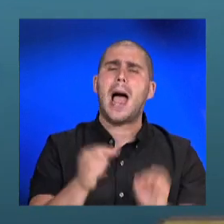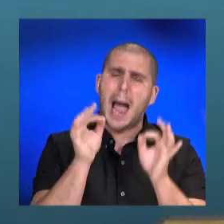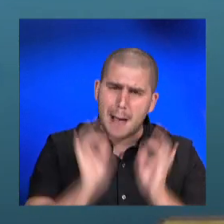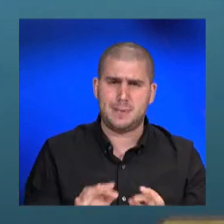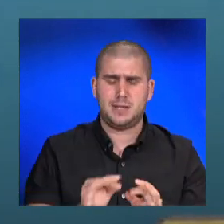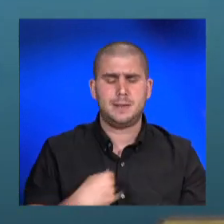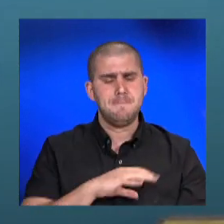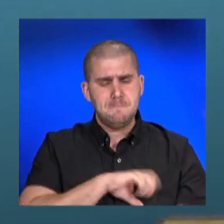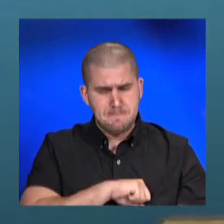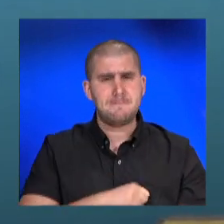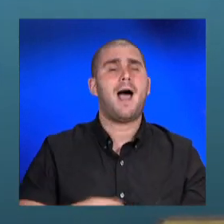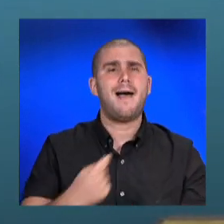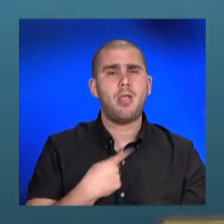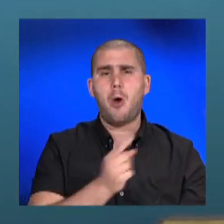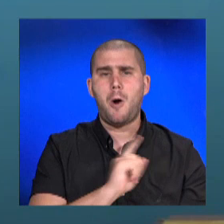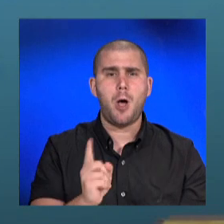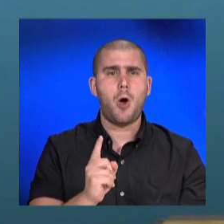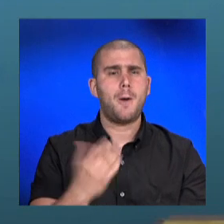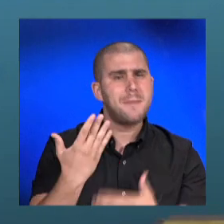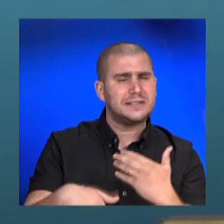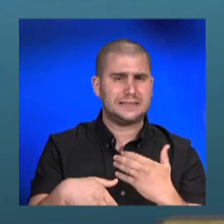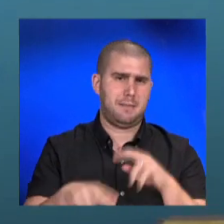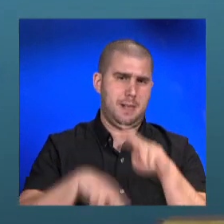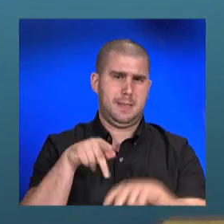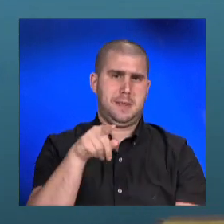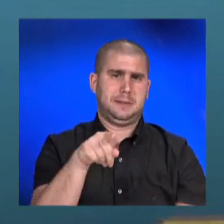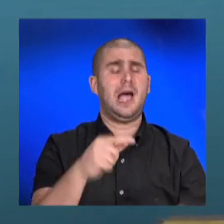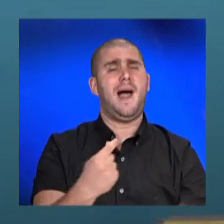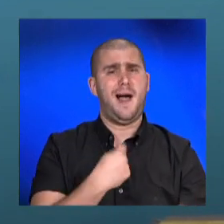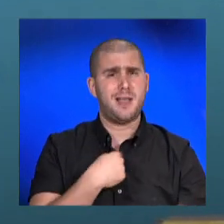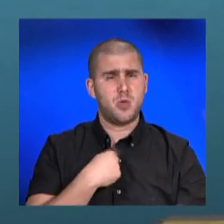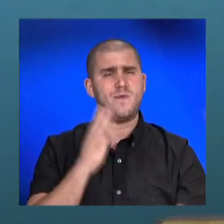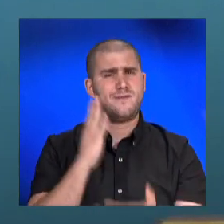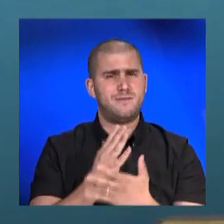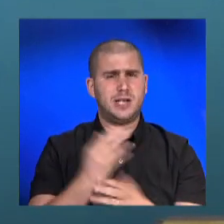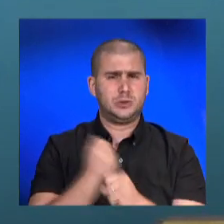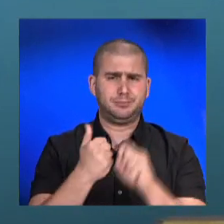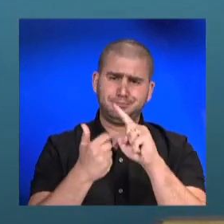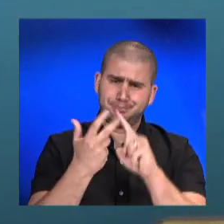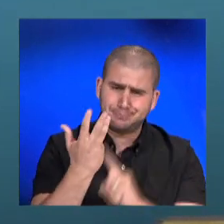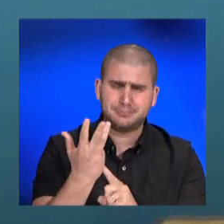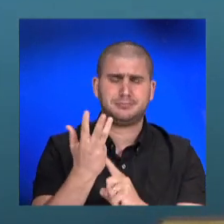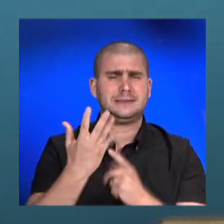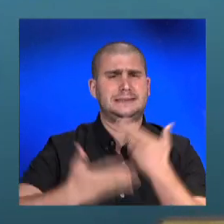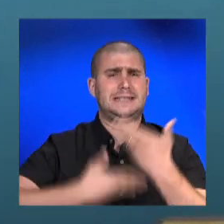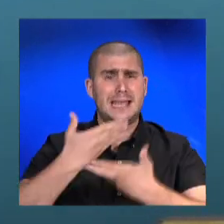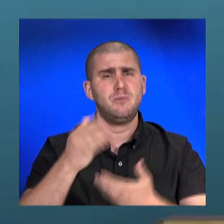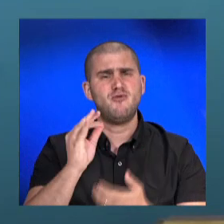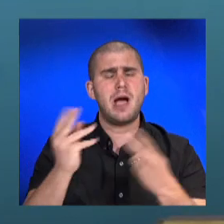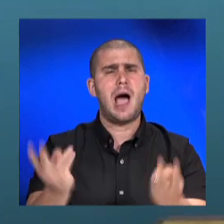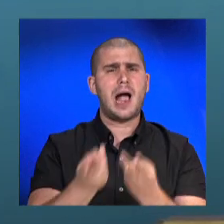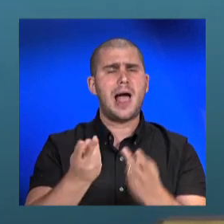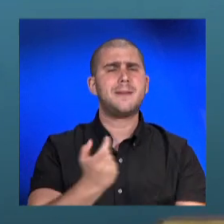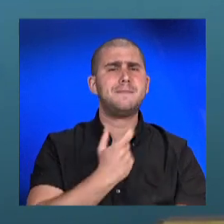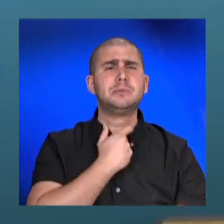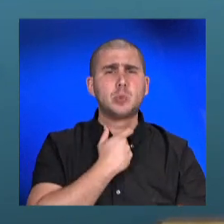אנחנו לא חדלים מלטפל בזה. אנחנו נקטנו שורה של צעדים כדי להקל על המצוקה וכדי להחזיר